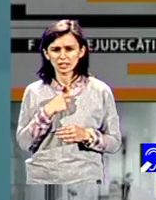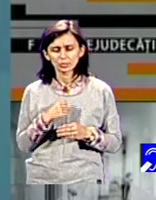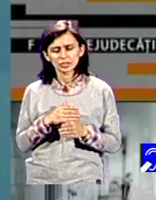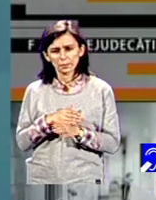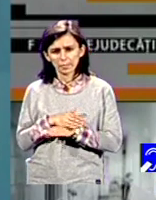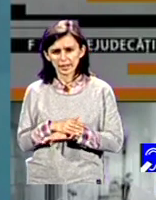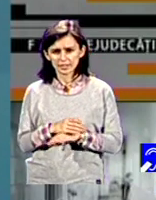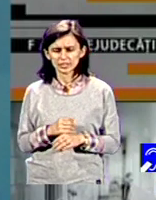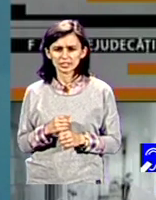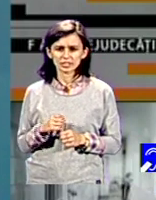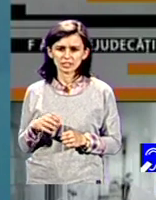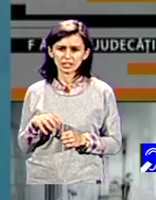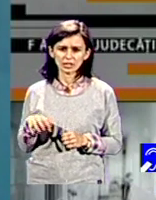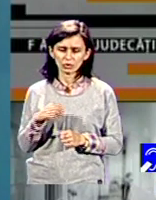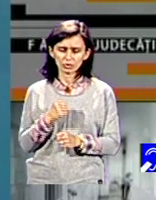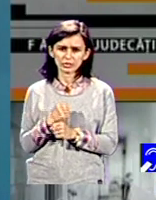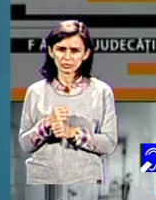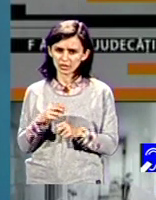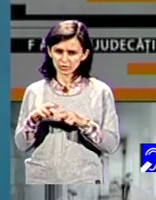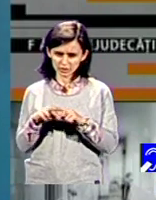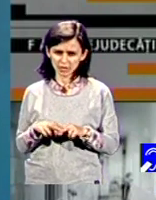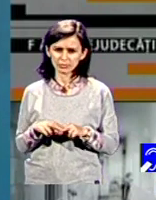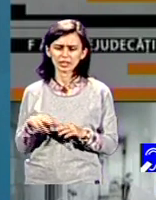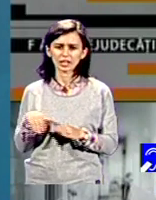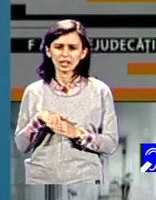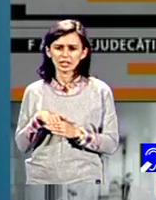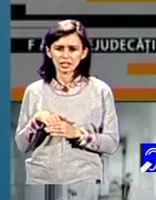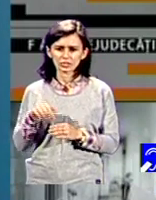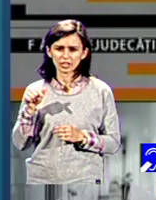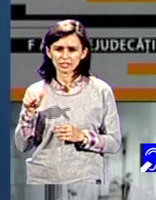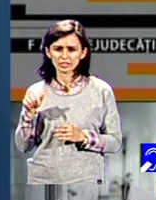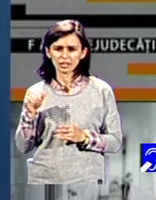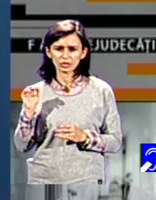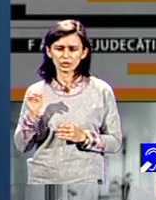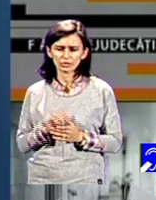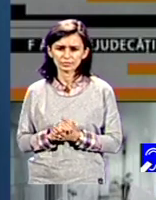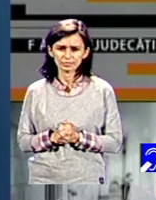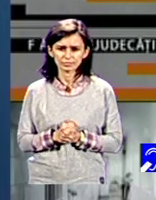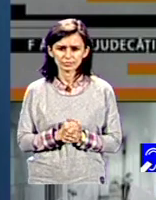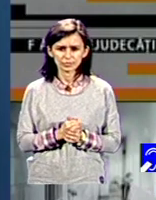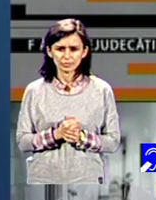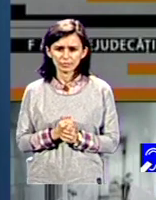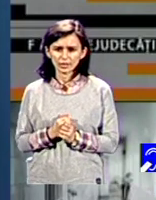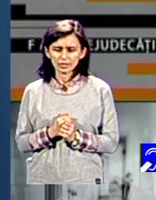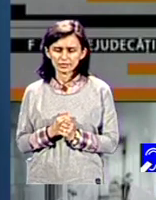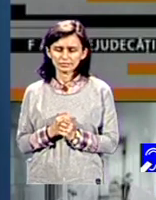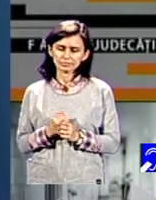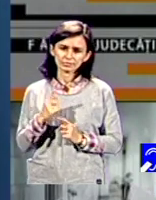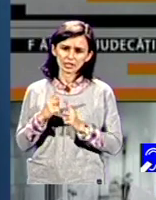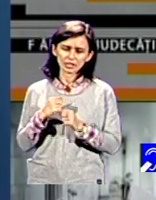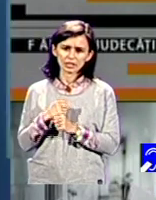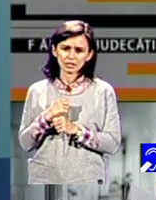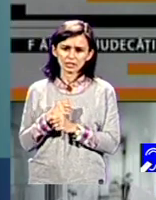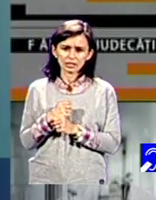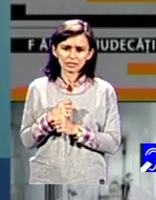să rămână angajate acolo a fost această discuție sigur că oricât am crea noi în această zonă jocurilor persoanele cu dizabilități